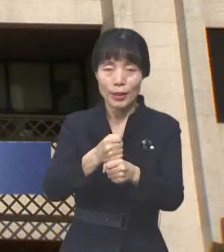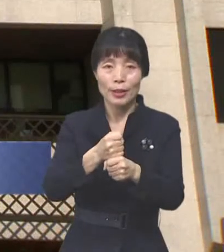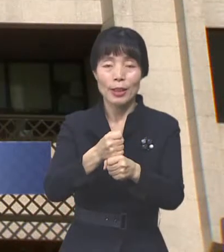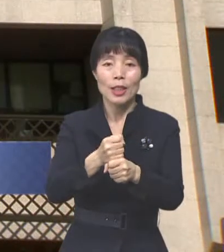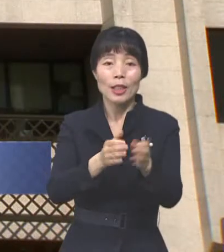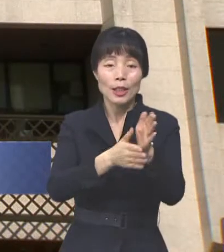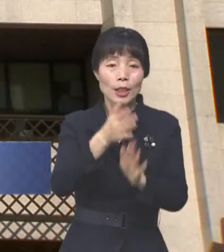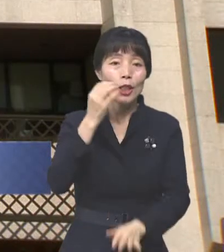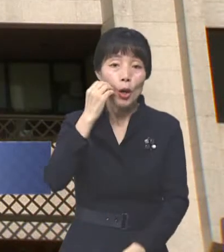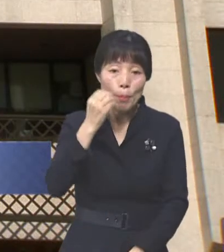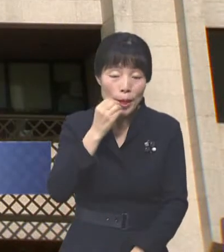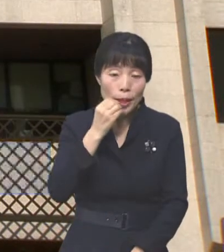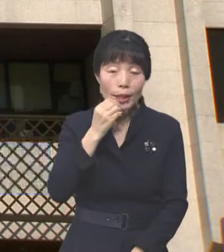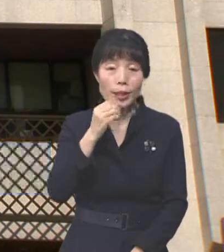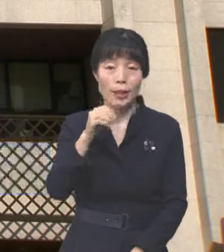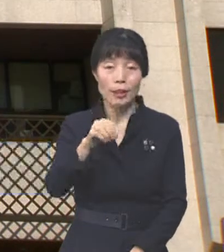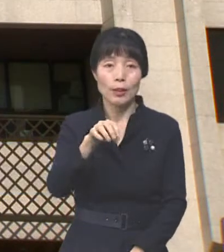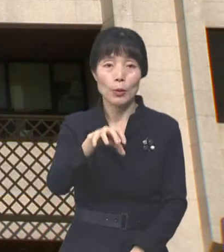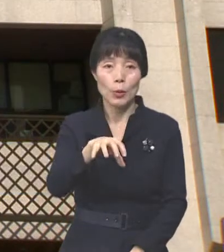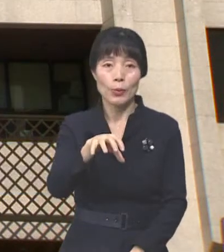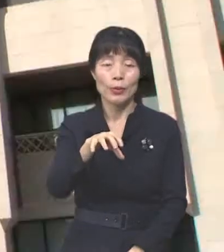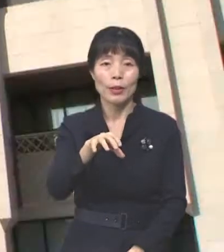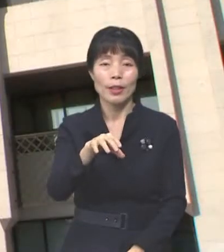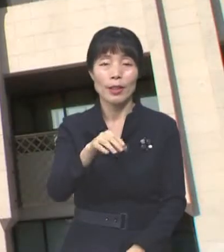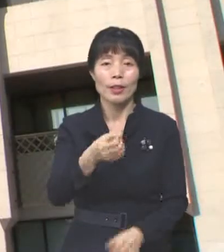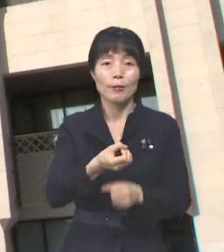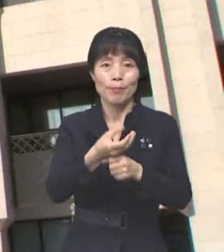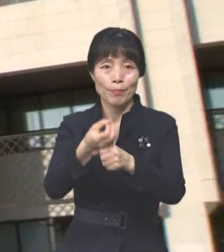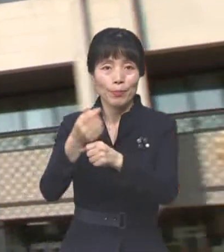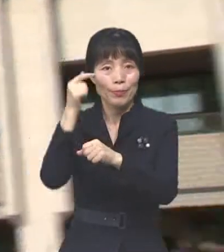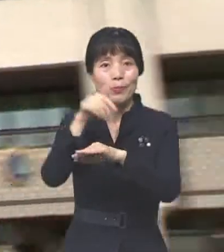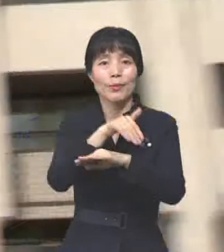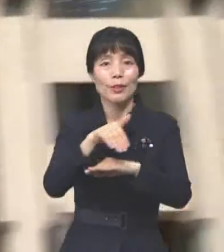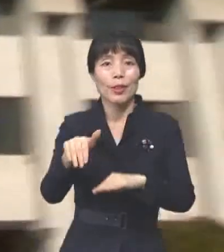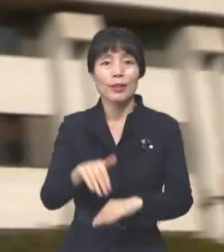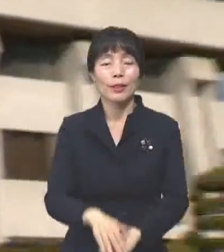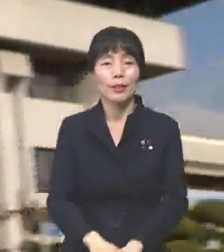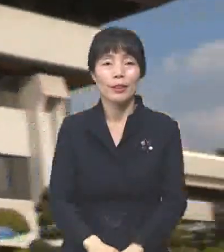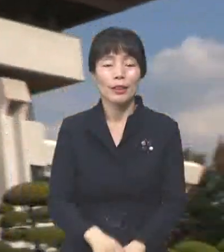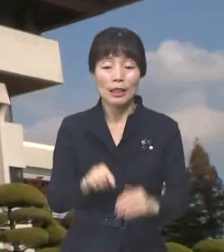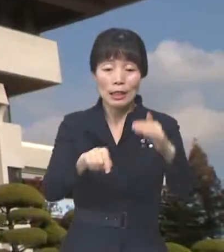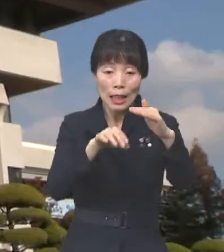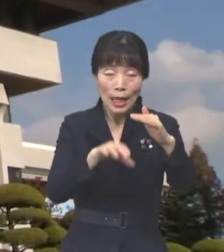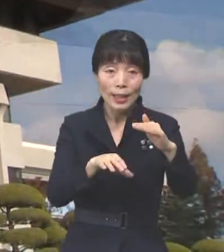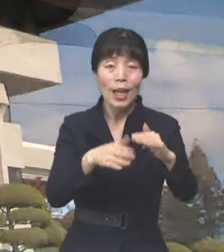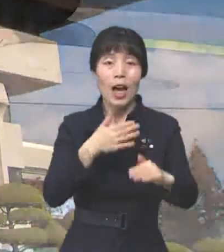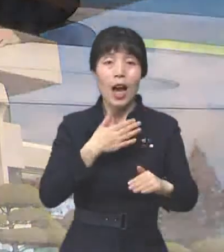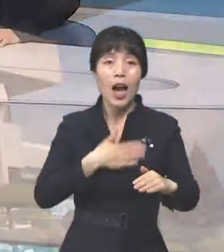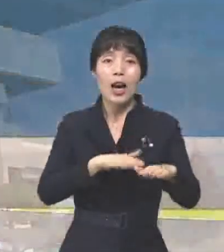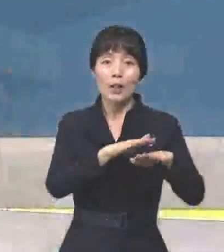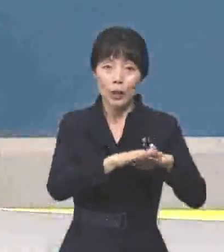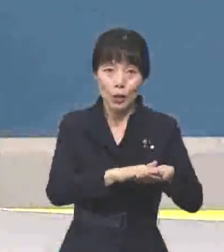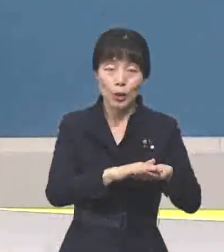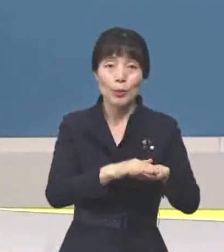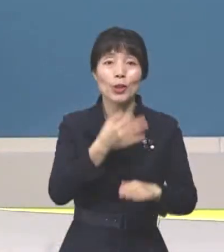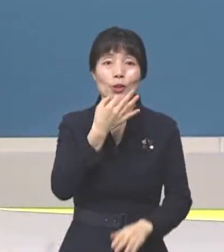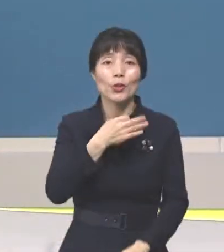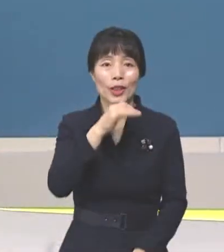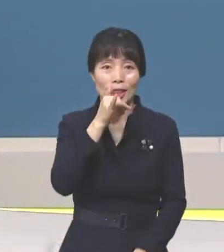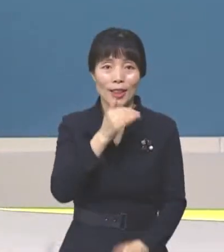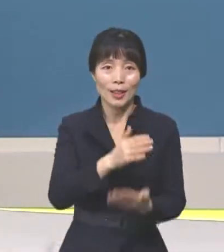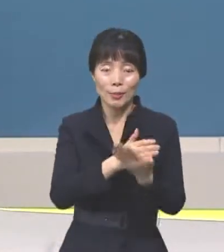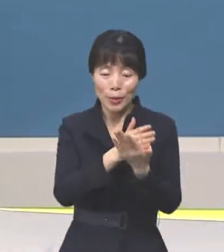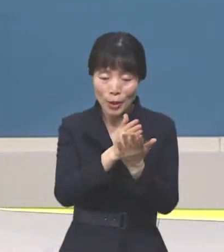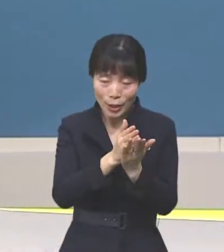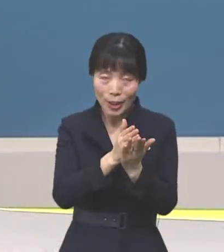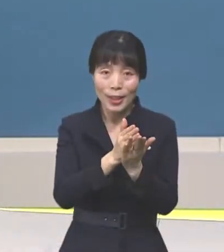홈페이지 등 온라인과 주변 공공기관에 제공할 예정인데요. 오늘은 그 중에서도 알아두면 도움이 될 만한 몇 가지